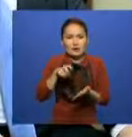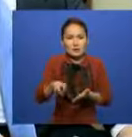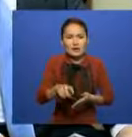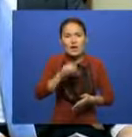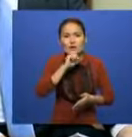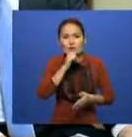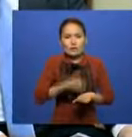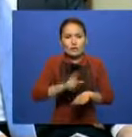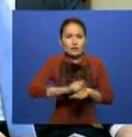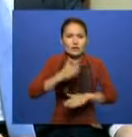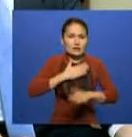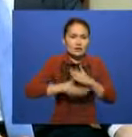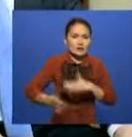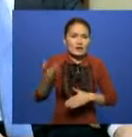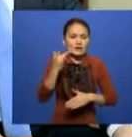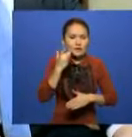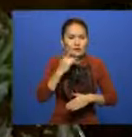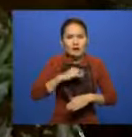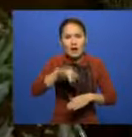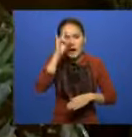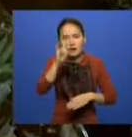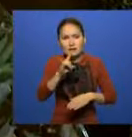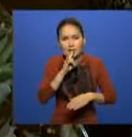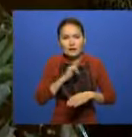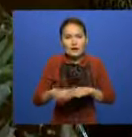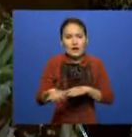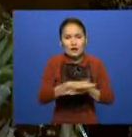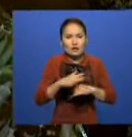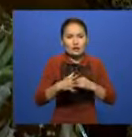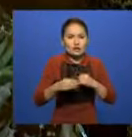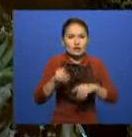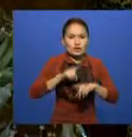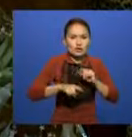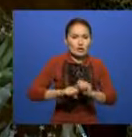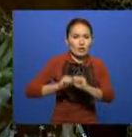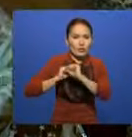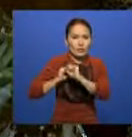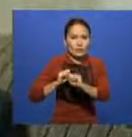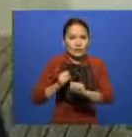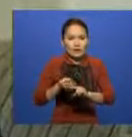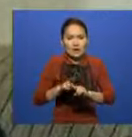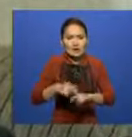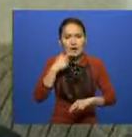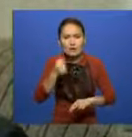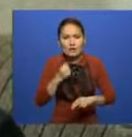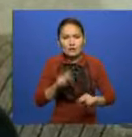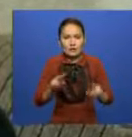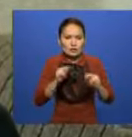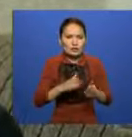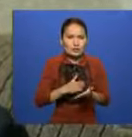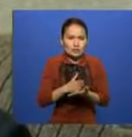күн туған шақта халқына қалқан болған жандарға деген құрметі зор екенін жақсы білеміз, дейді қарт жауынгер.